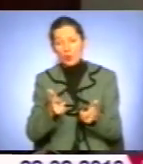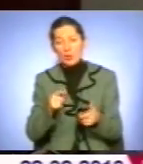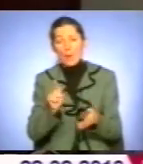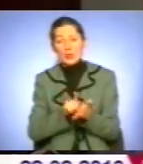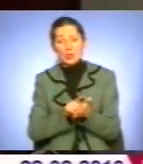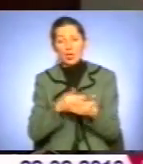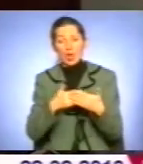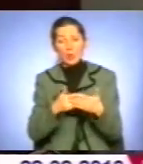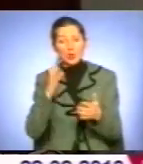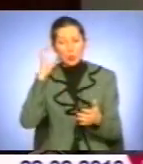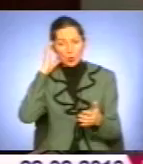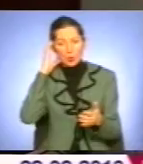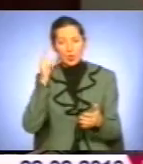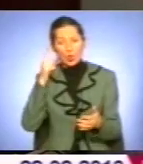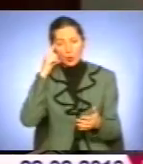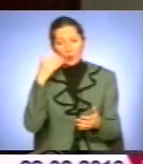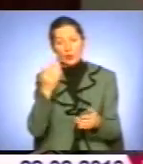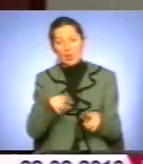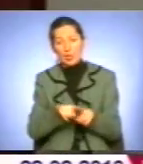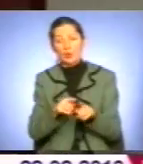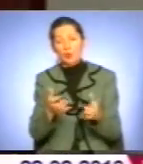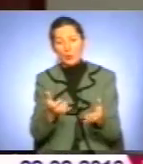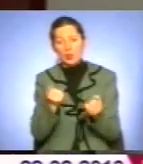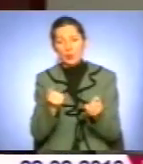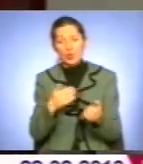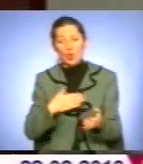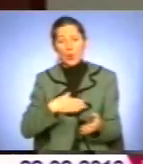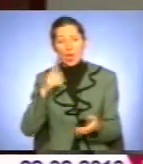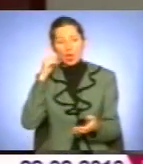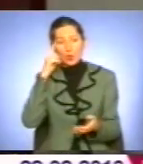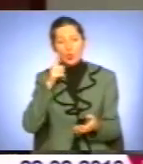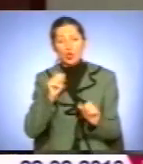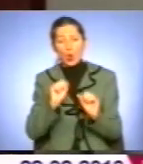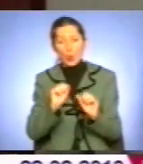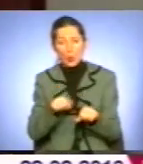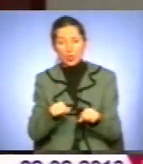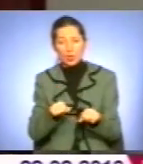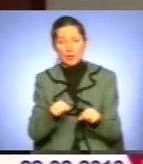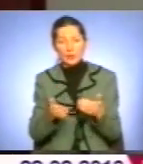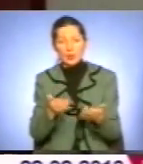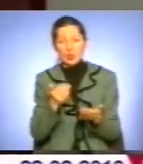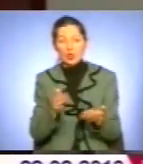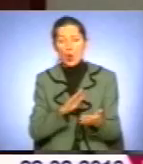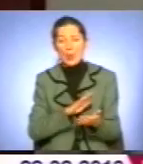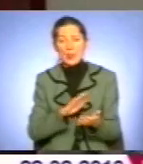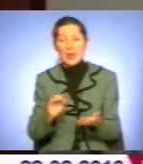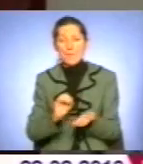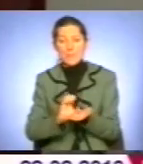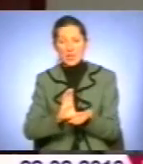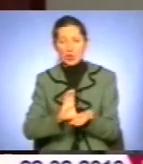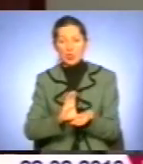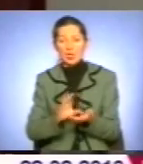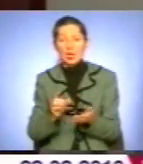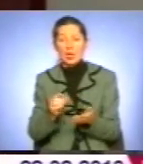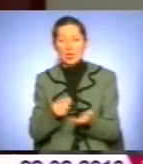громадському слуханні, і можна, і думаю, вони також це підтримують. Моя думка, що можна, якщо не підносити проїзду,